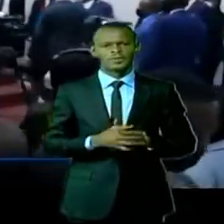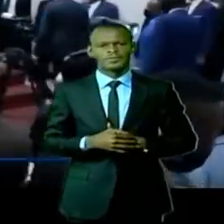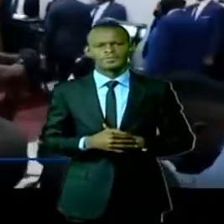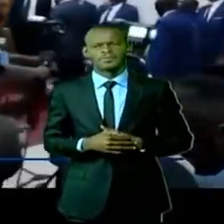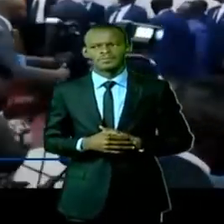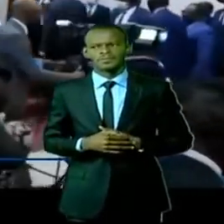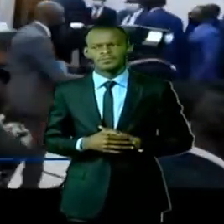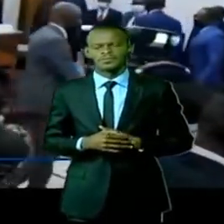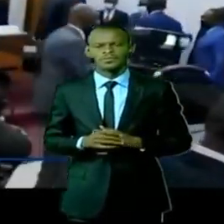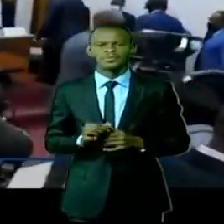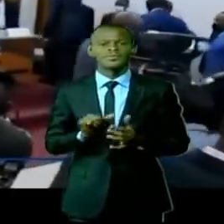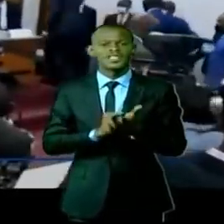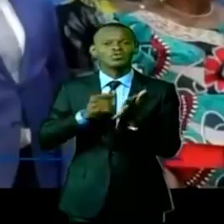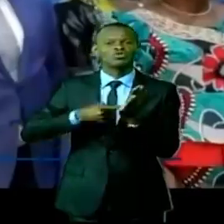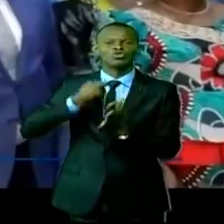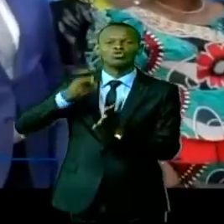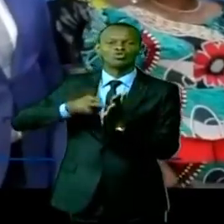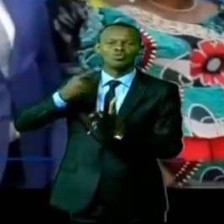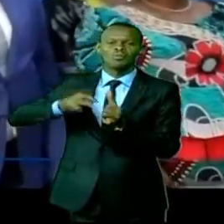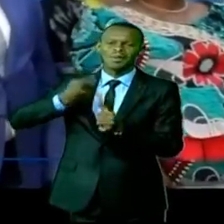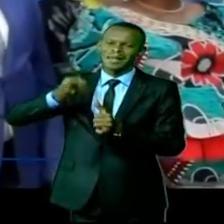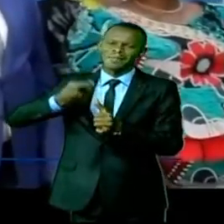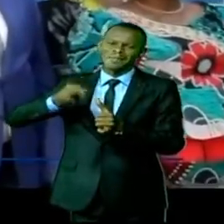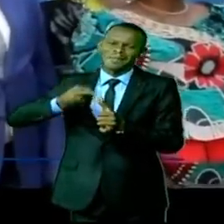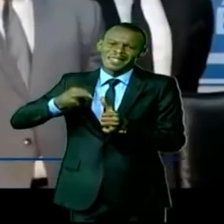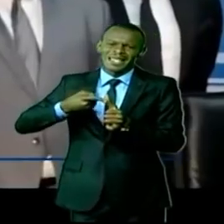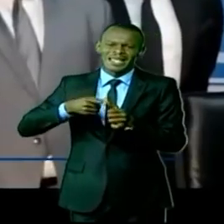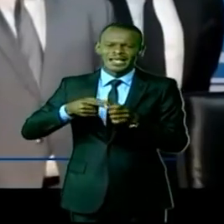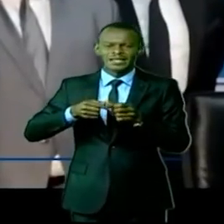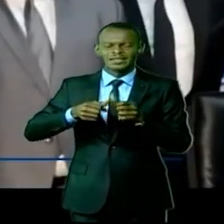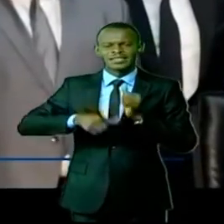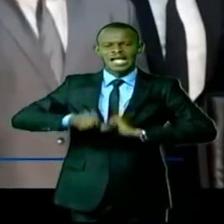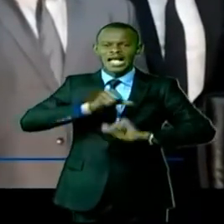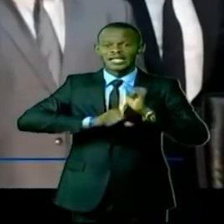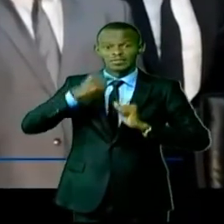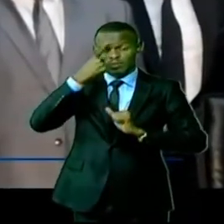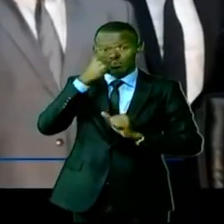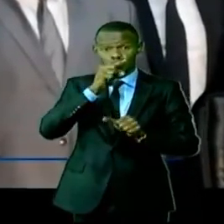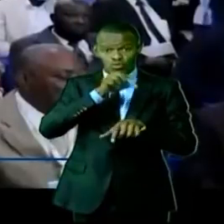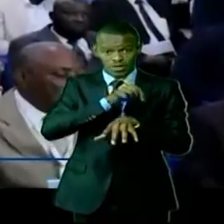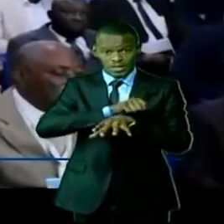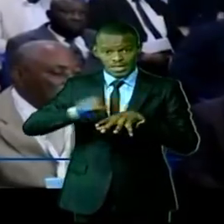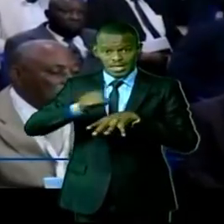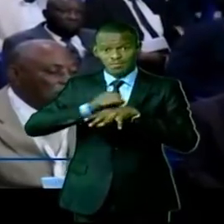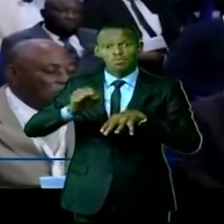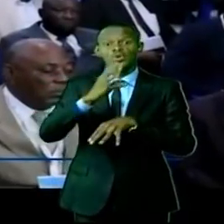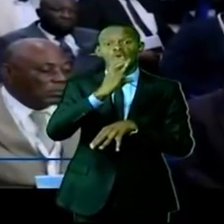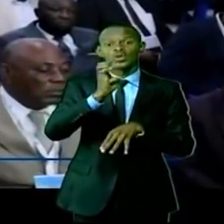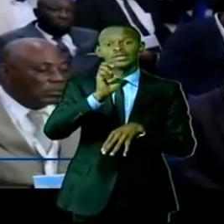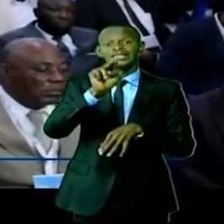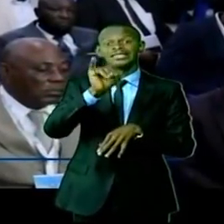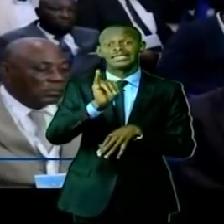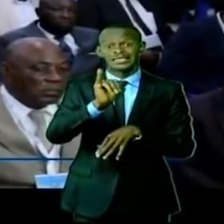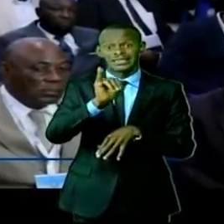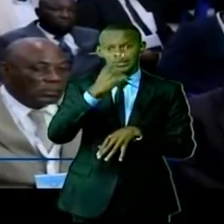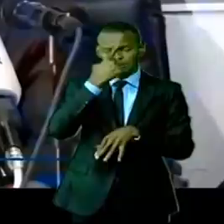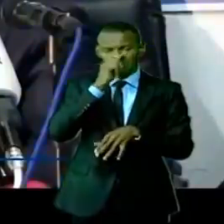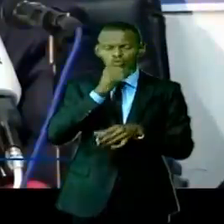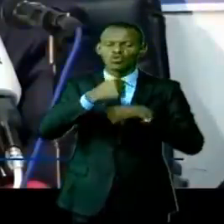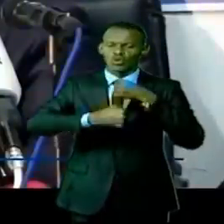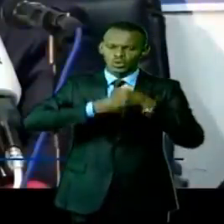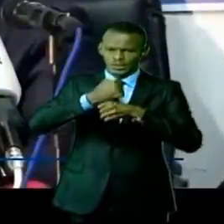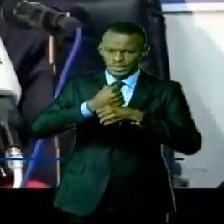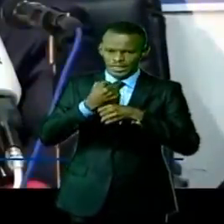C'est la toute première activité du bureau de la Commission électorale nationale indépendante pour son exercice. Le président de la